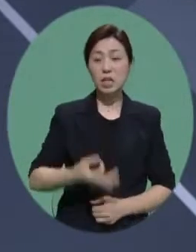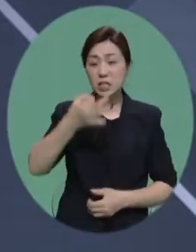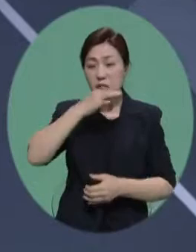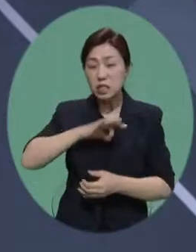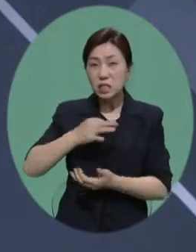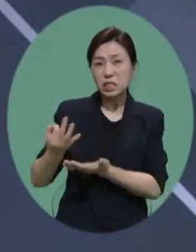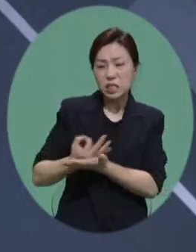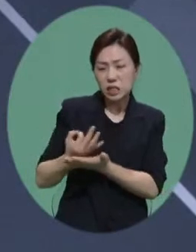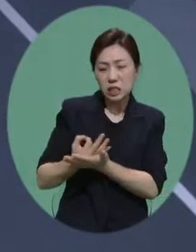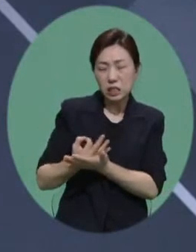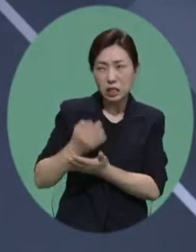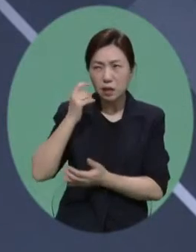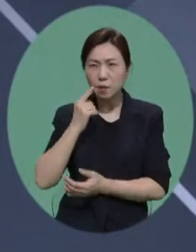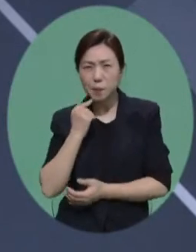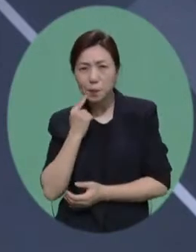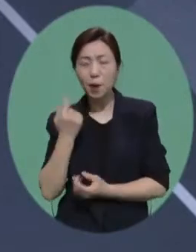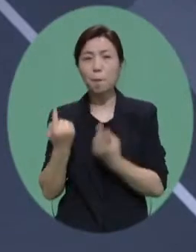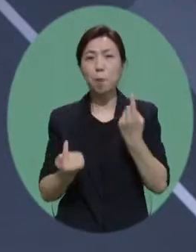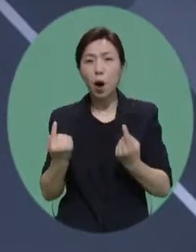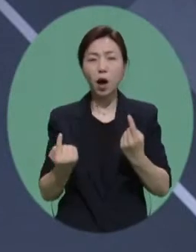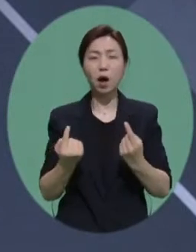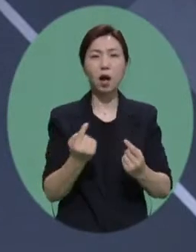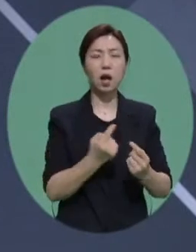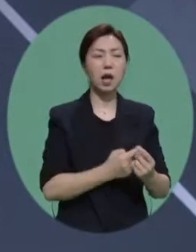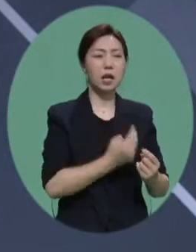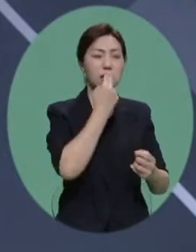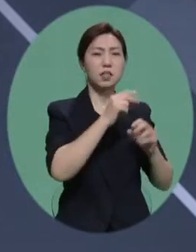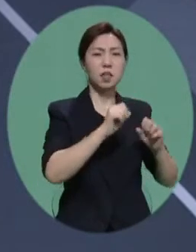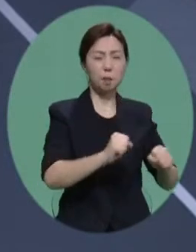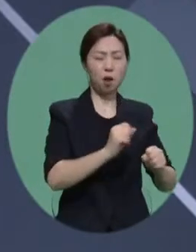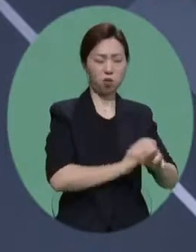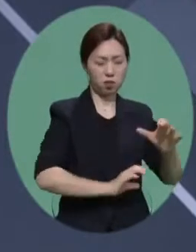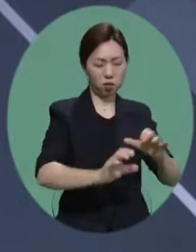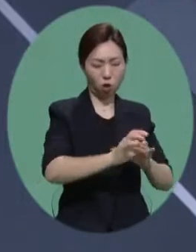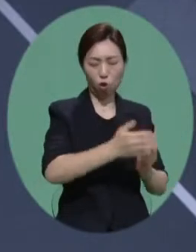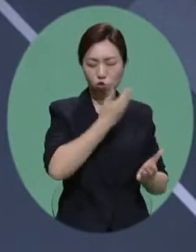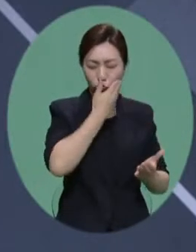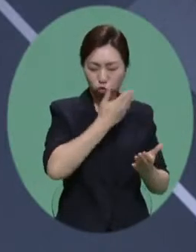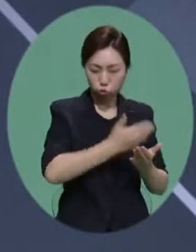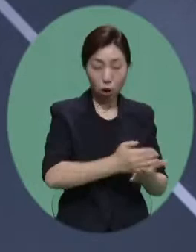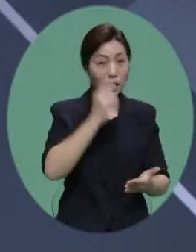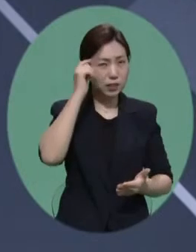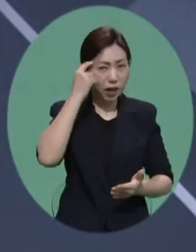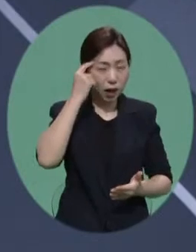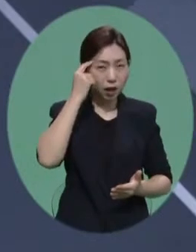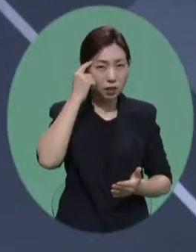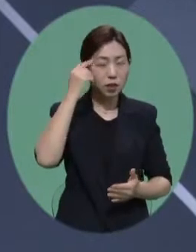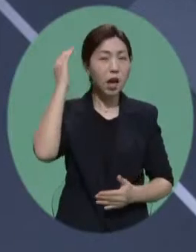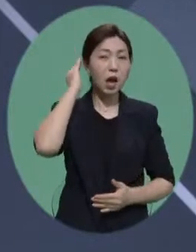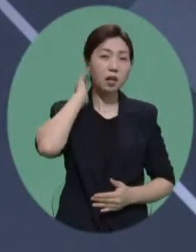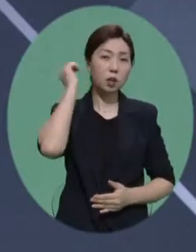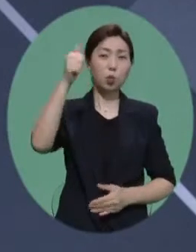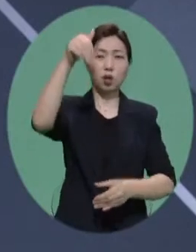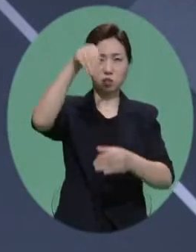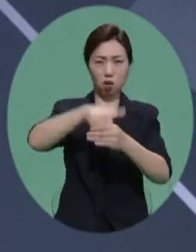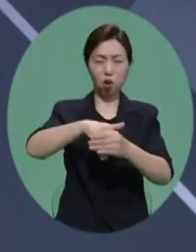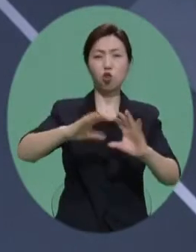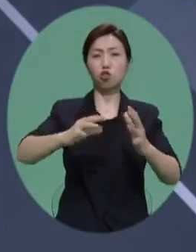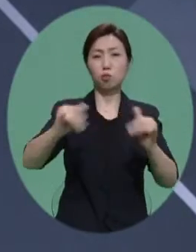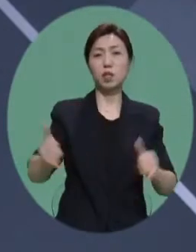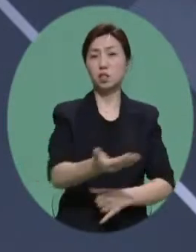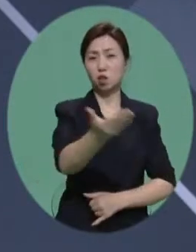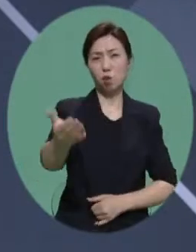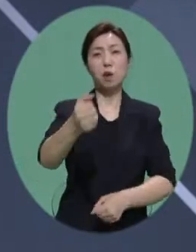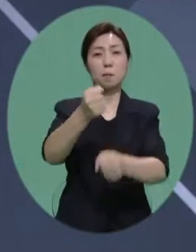생명이 더 중요한 이음 보다 생명 을 앞세우는 그런 참에 될 수 있는 대통령선거 우리 국민들께서 만들어 주시기